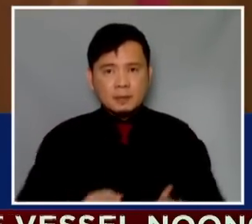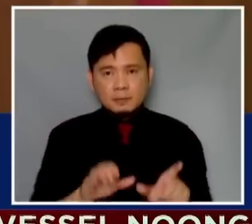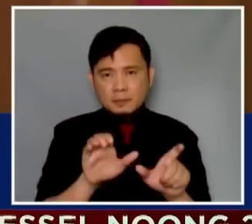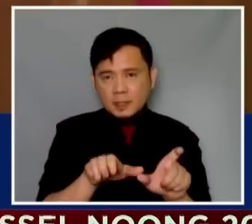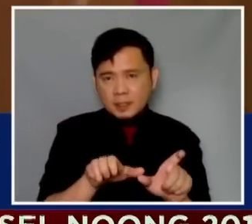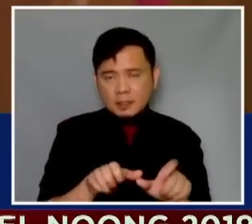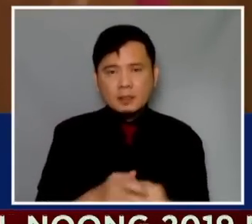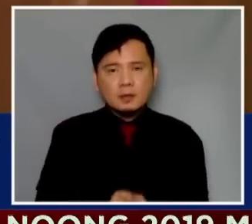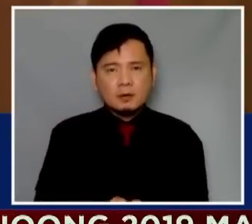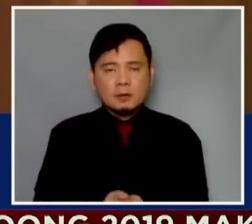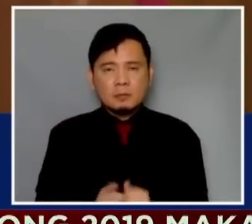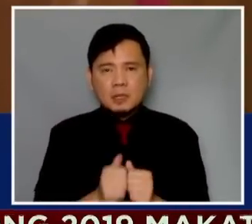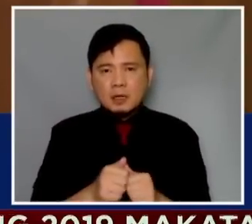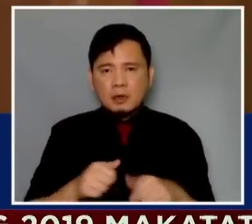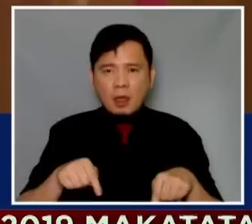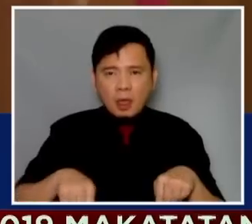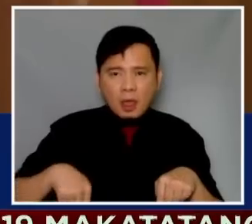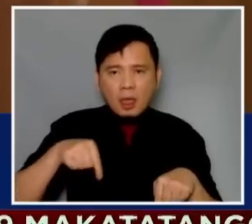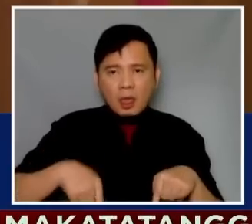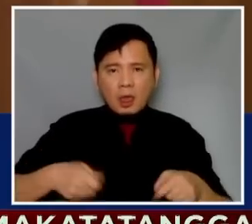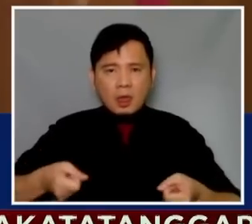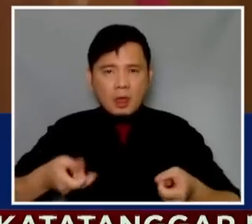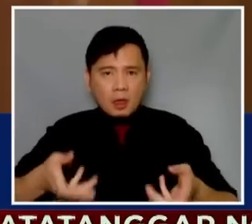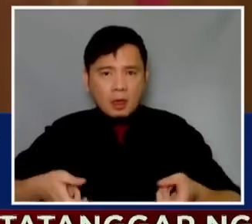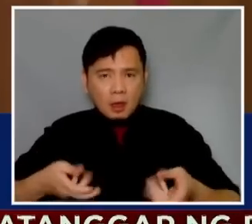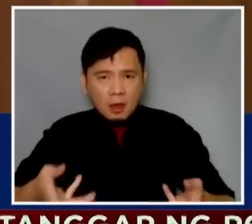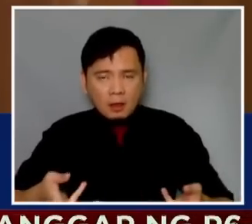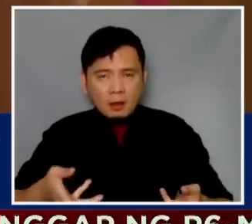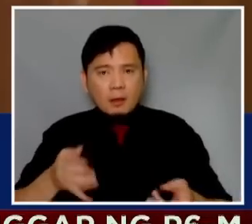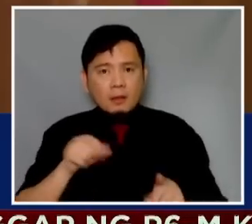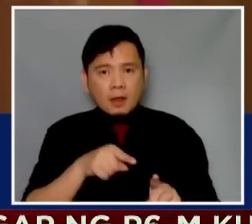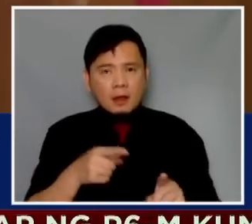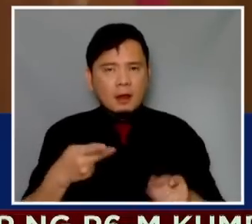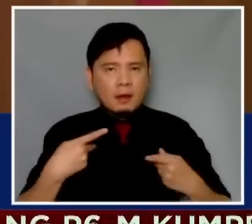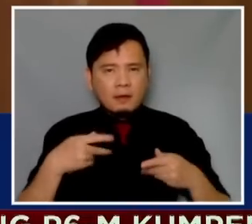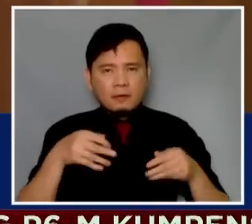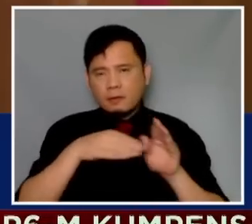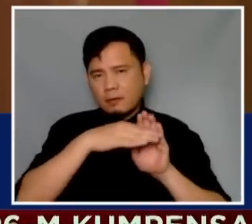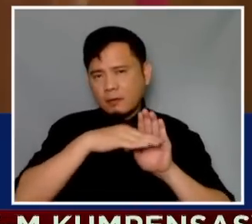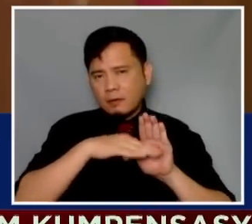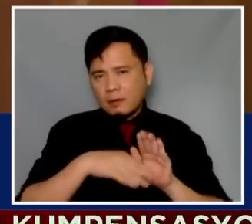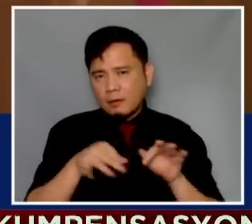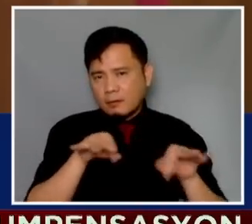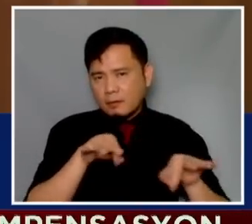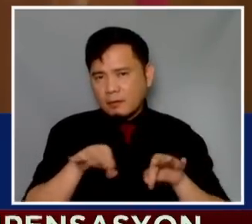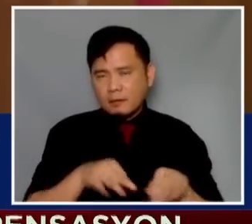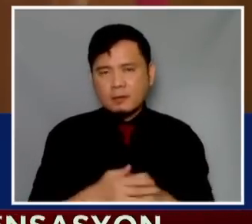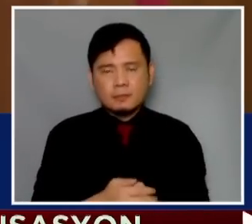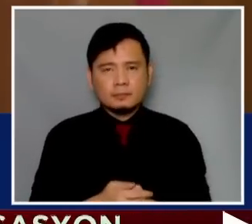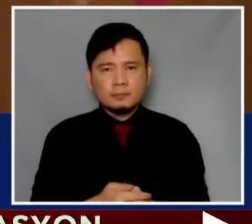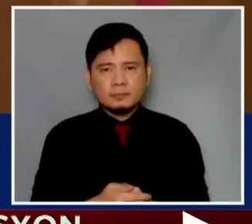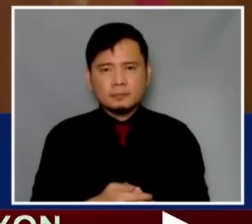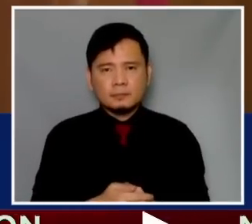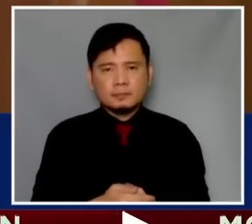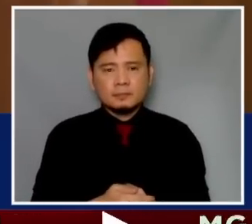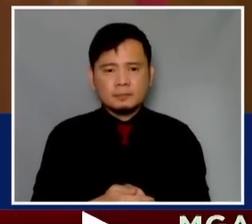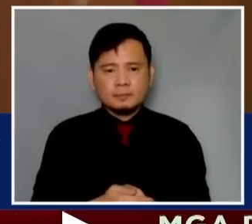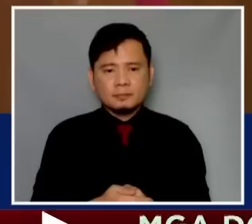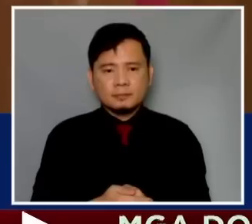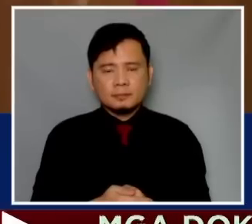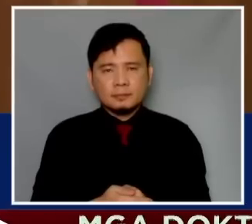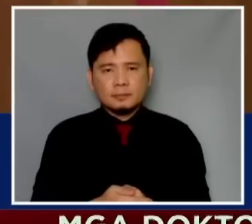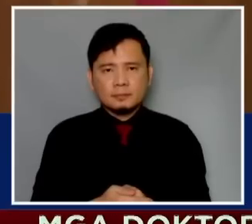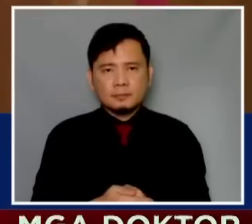restricted mobility manifesting the following: quadriplegia and motor restrictions such as